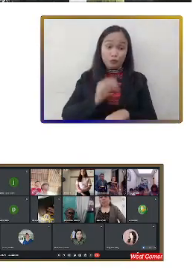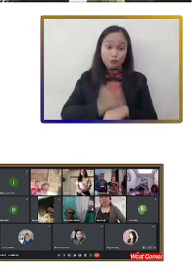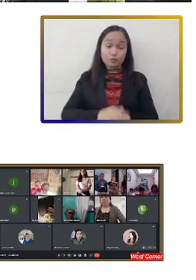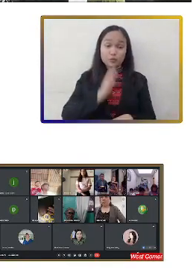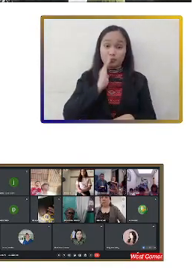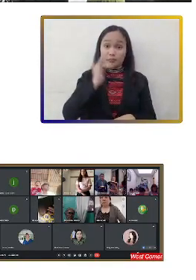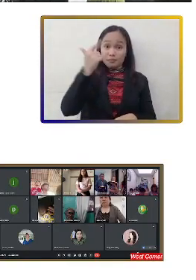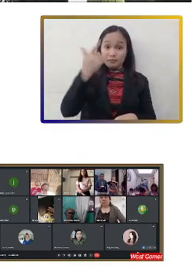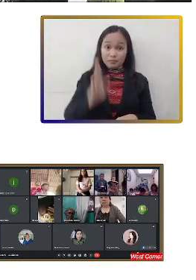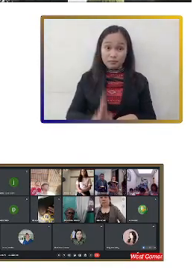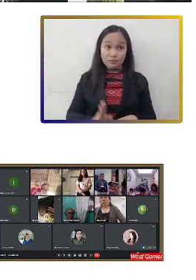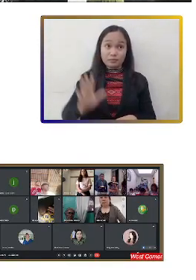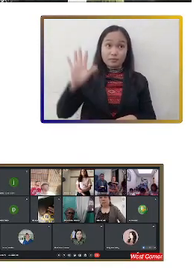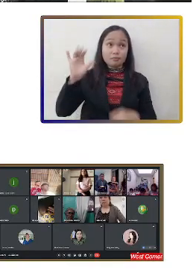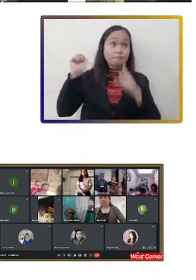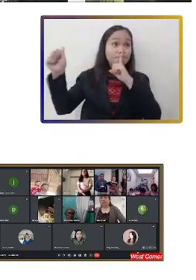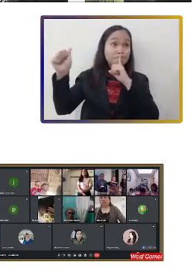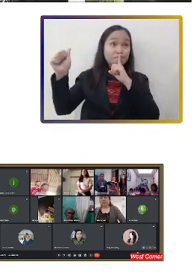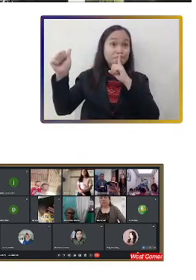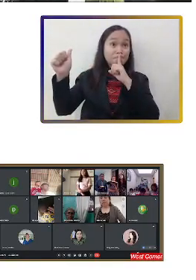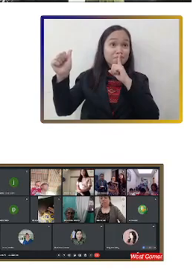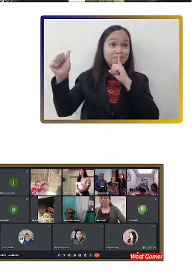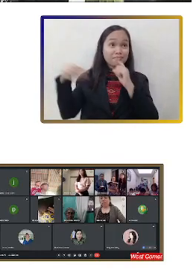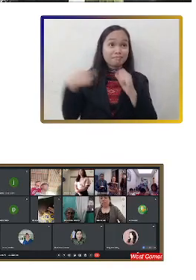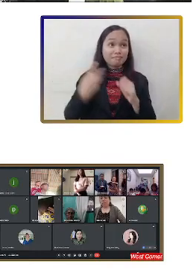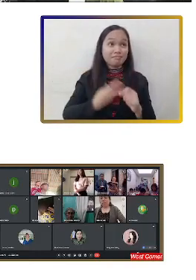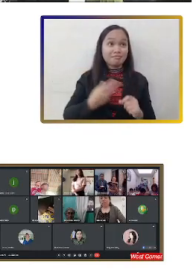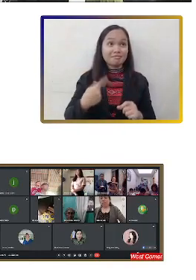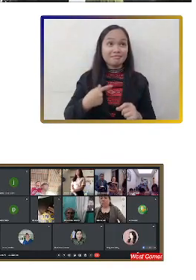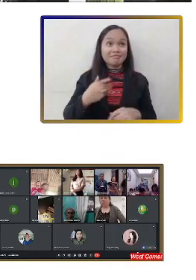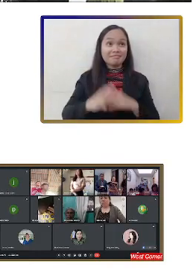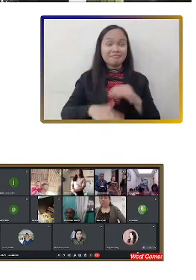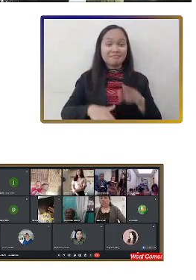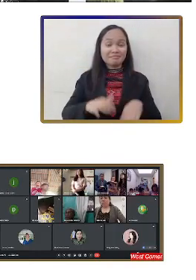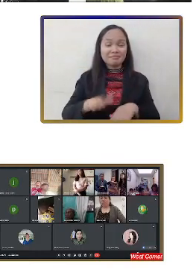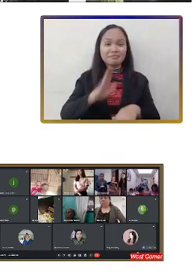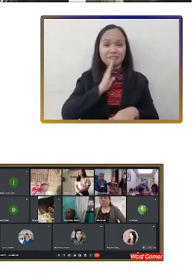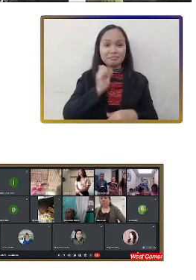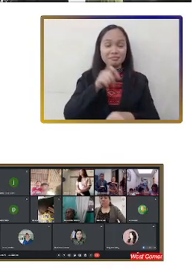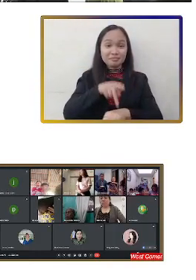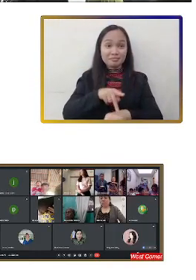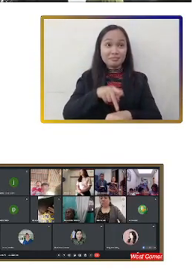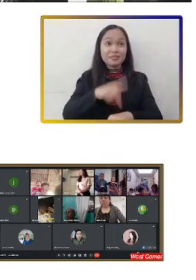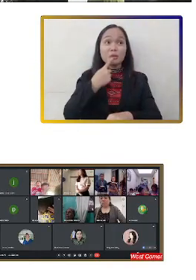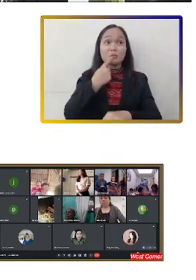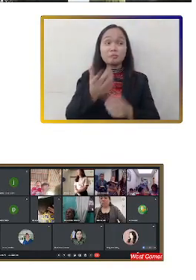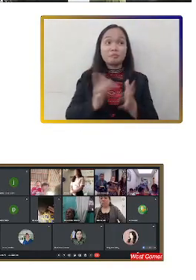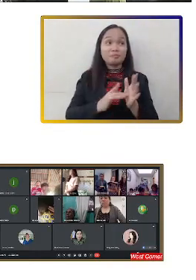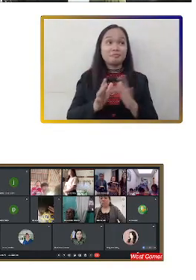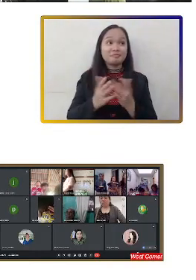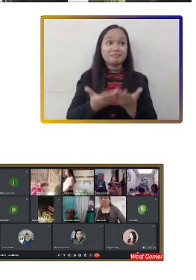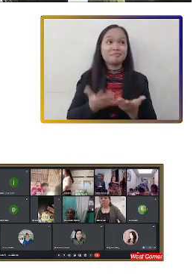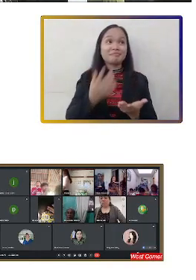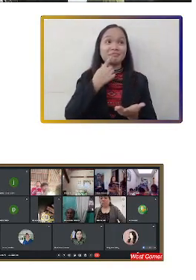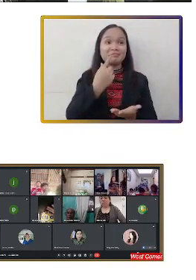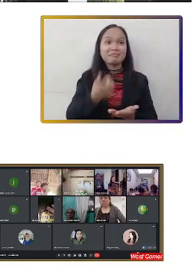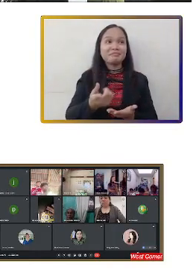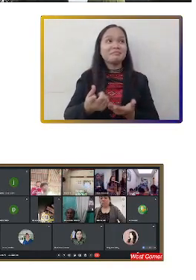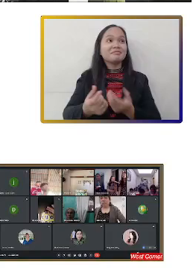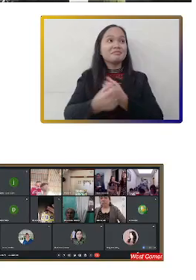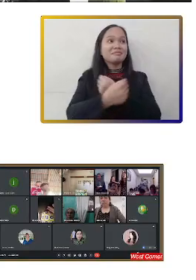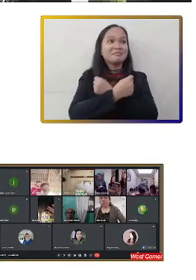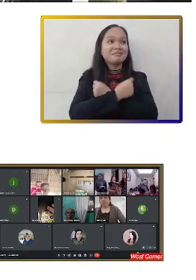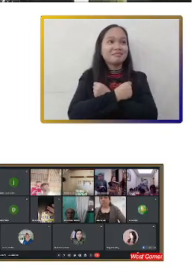himself, wrote by Peter, nang sabi ng Biblia, love not, or, by John, I'm